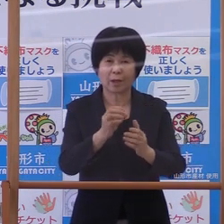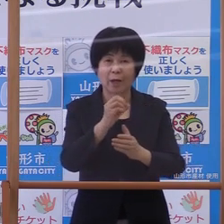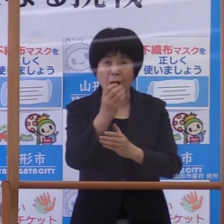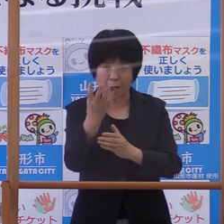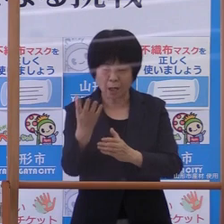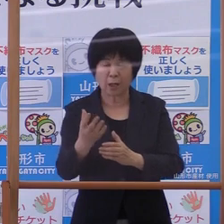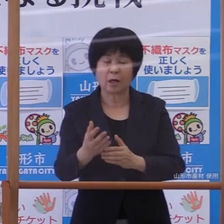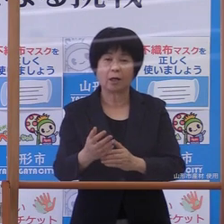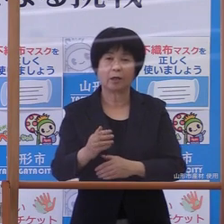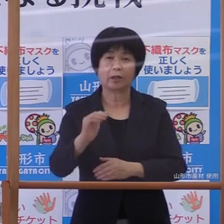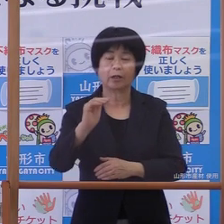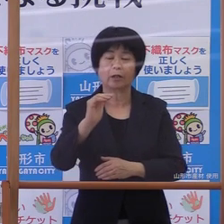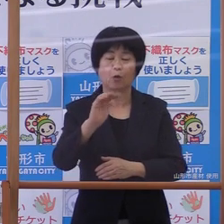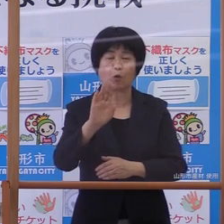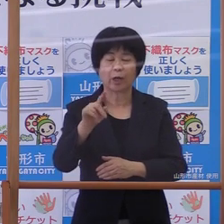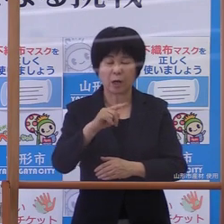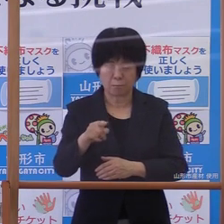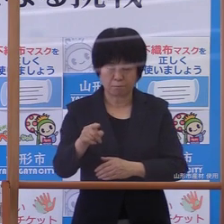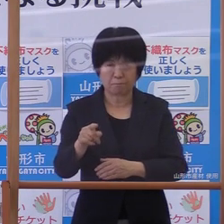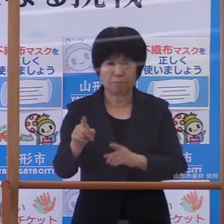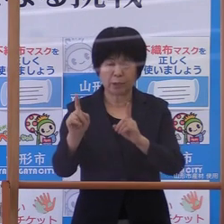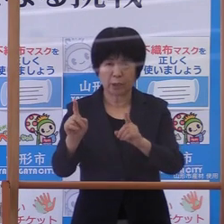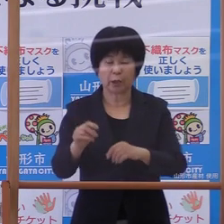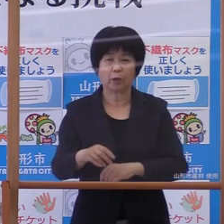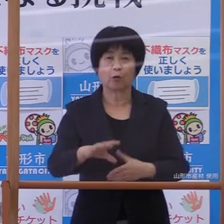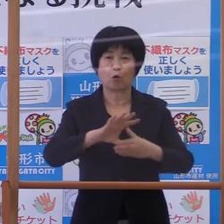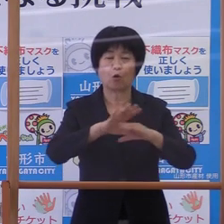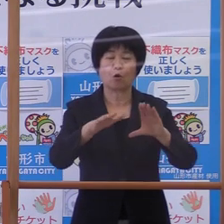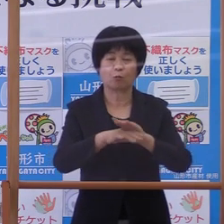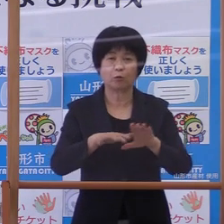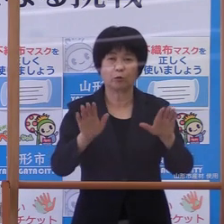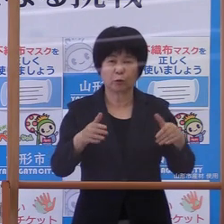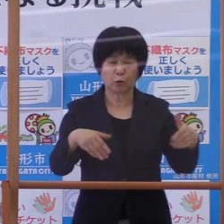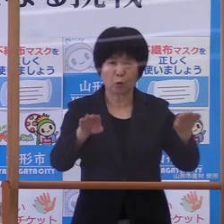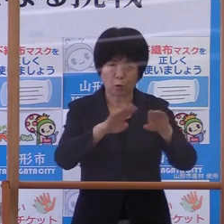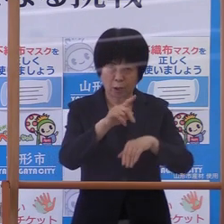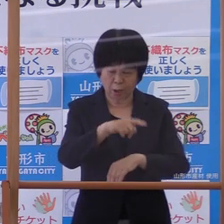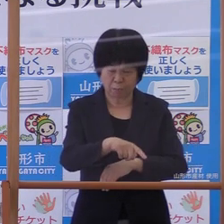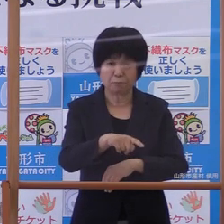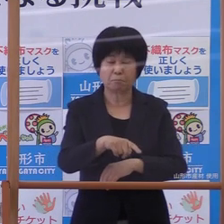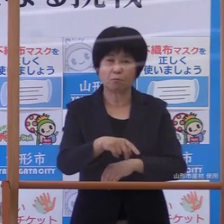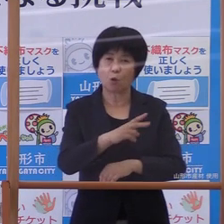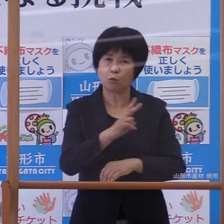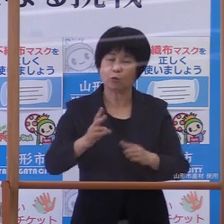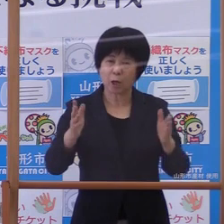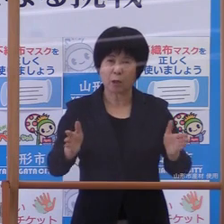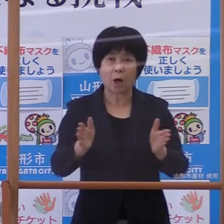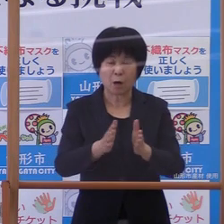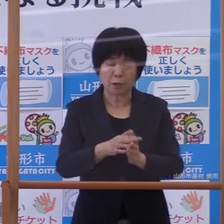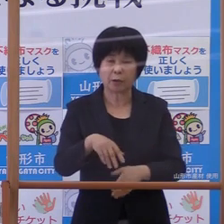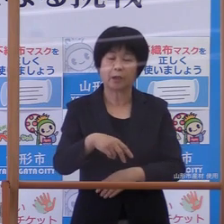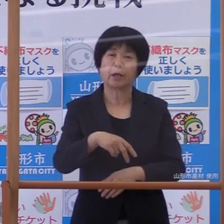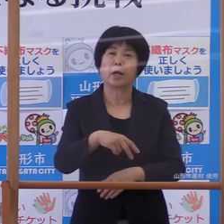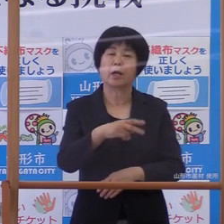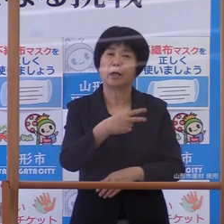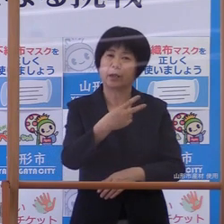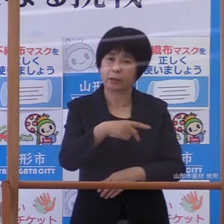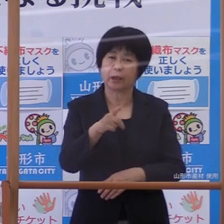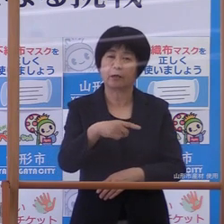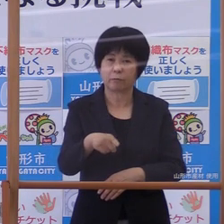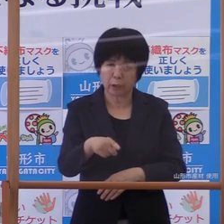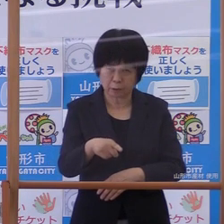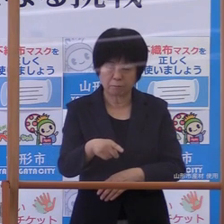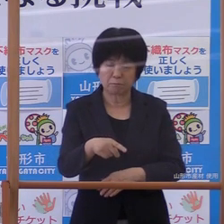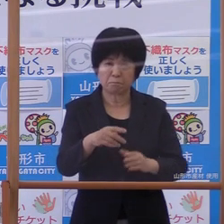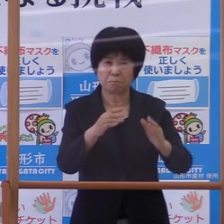と文書館について、竹あかりプロジェクトについても2日間合わせて2000名、